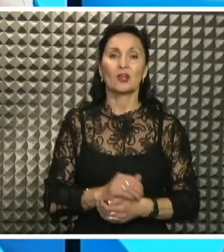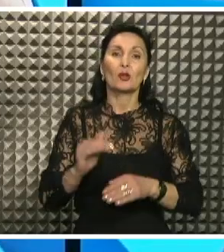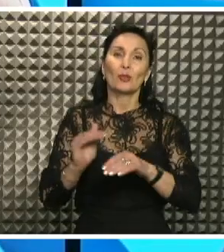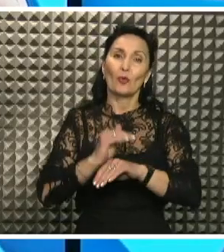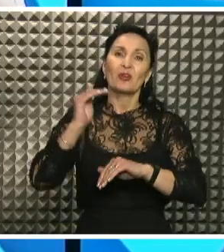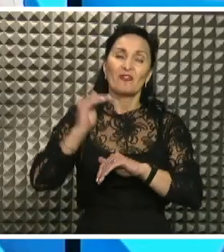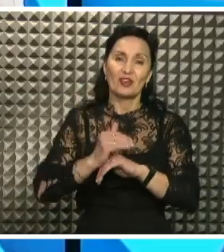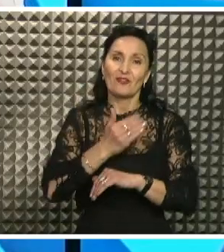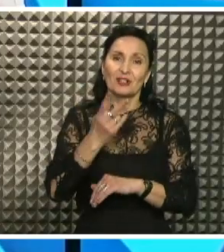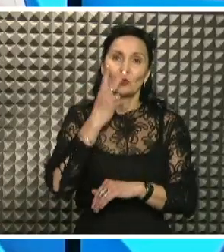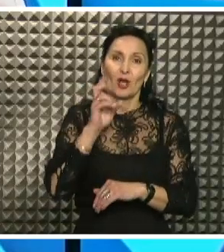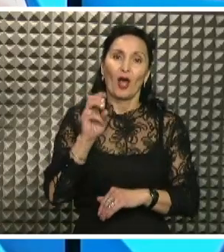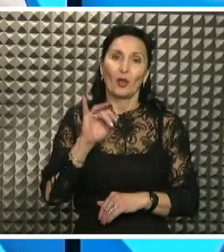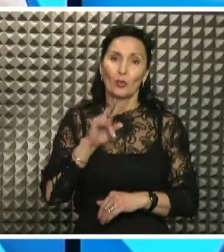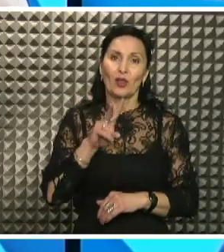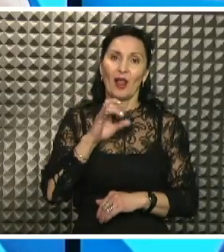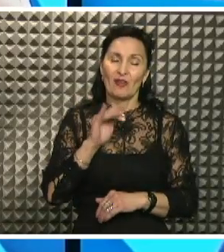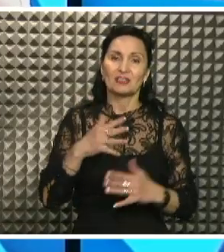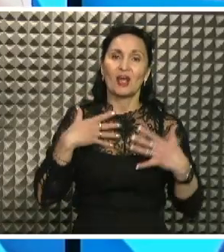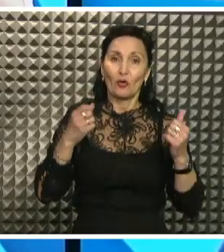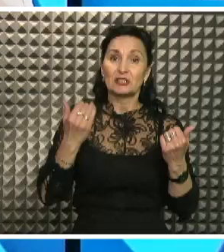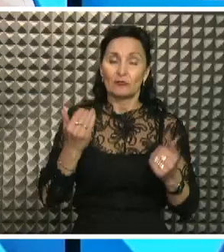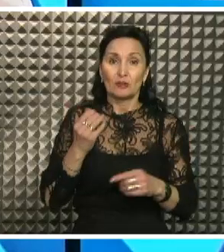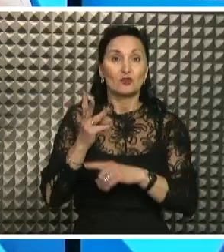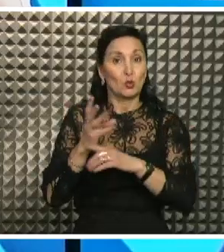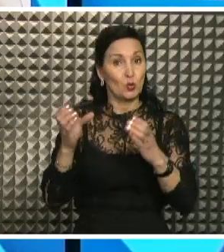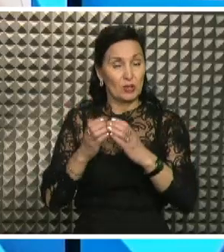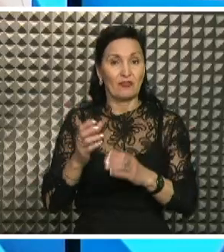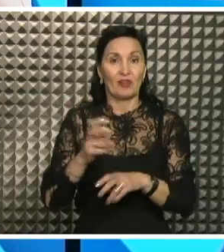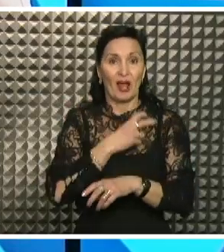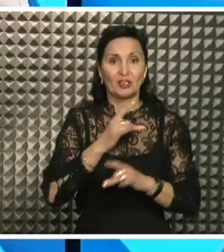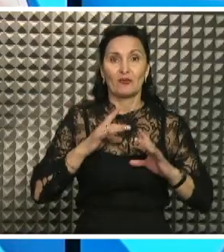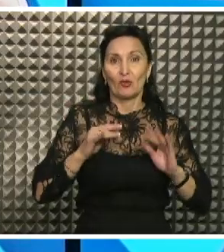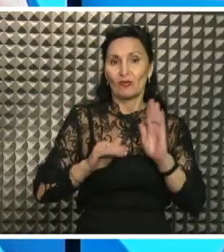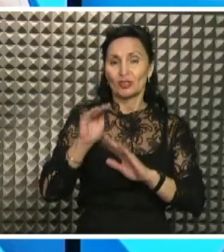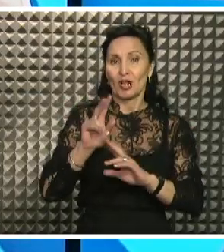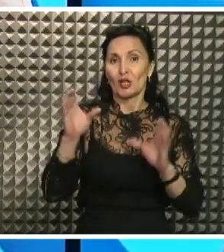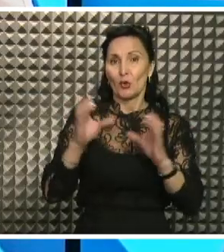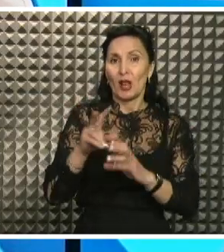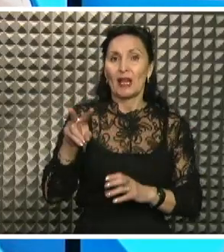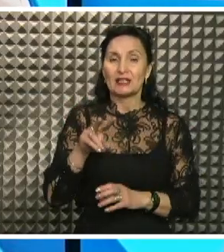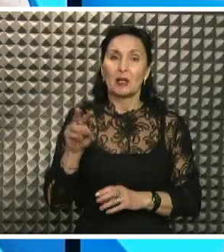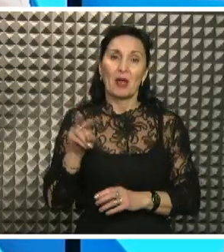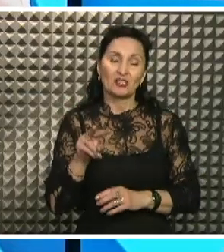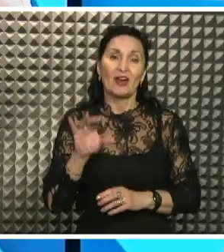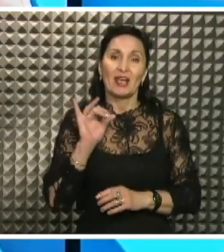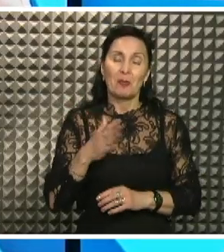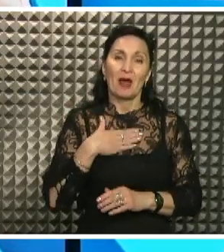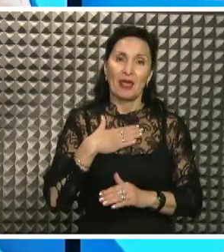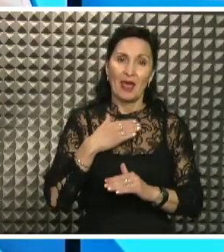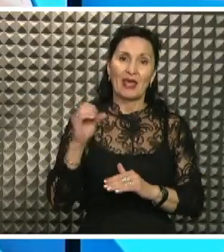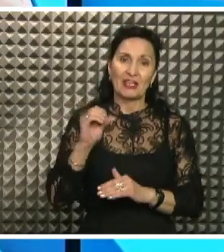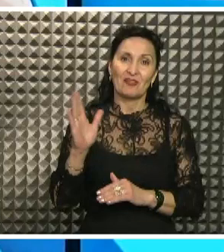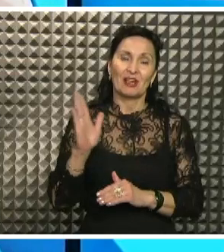Добрый вечер! Вы смотрите «Катунь Лайф Здоровье». И сегодня в студии с вами я, врач-невролог высшей категории Лариса Альмяшева и моя соведущая